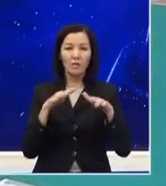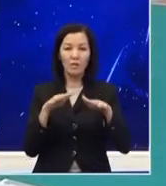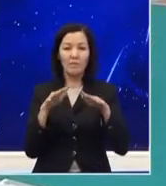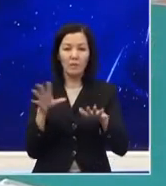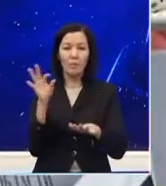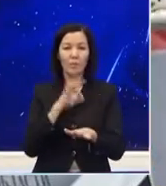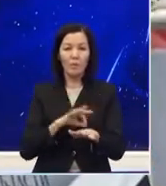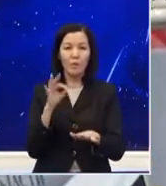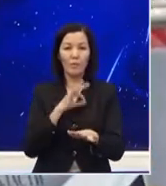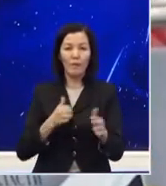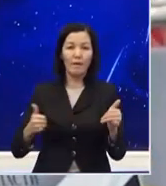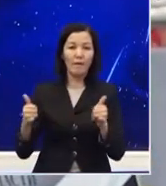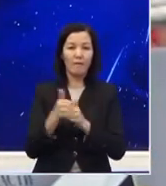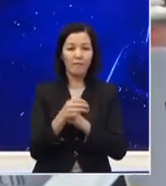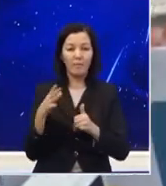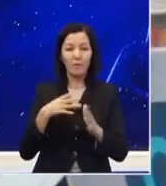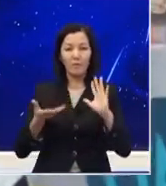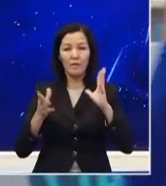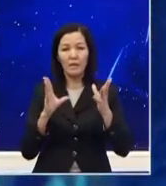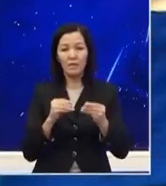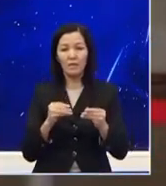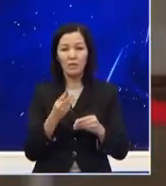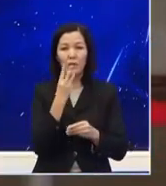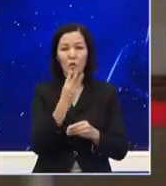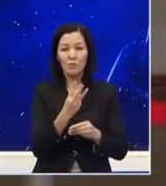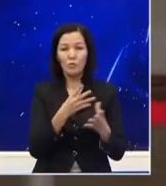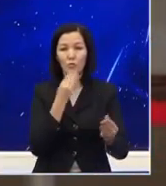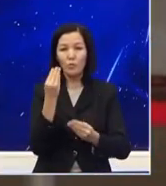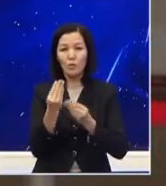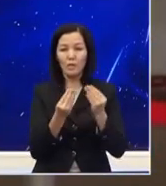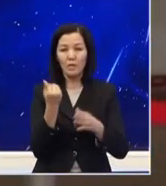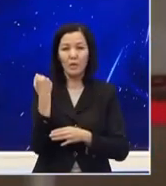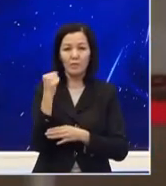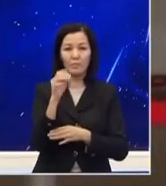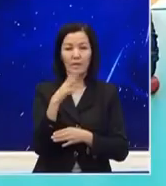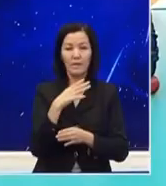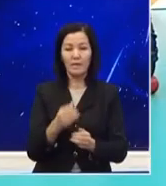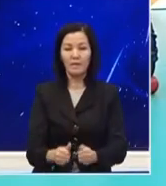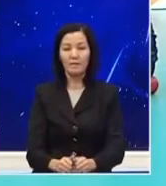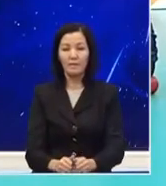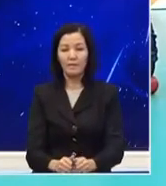саны бойынша үнемі алда болды. Осының нәтижесінде жерлестеріміз үш сетте де қонақтарды ұтып кетті.